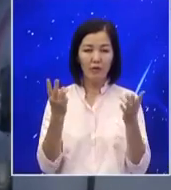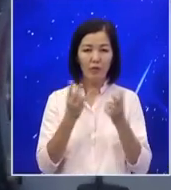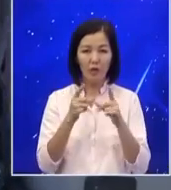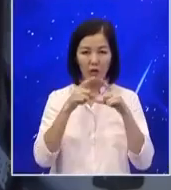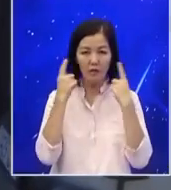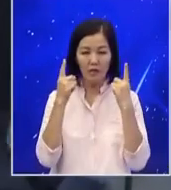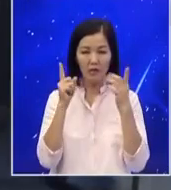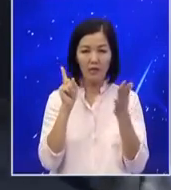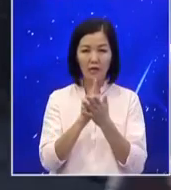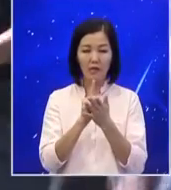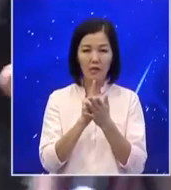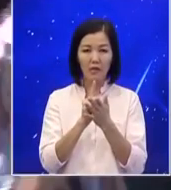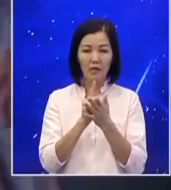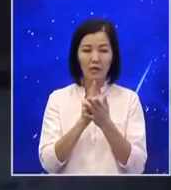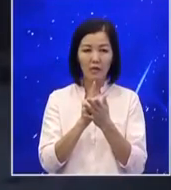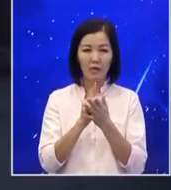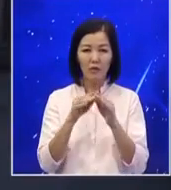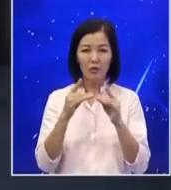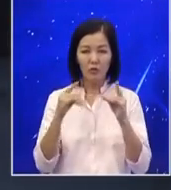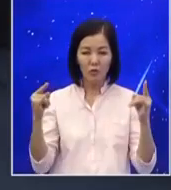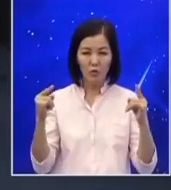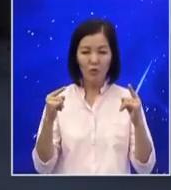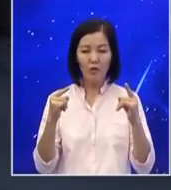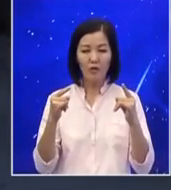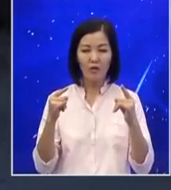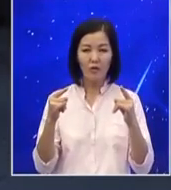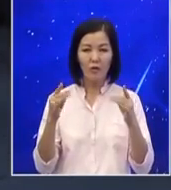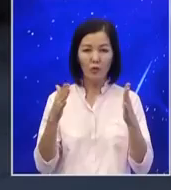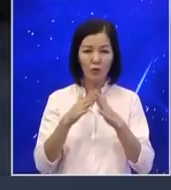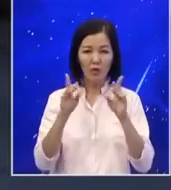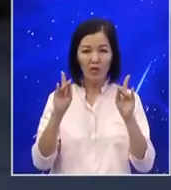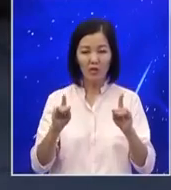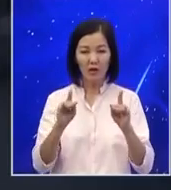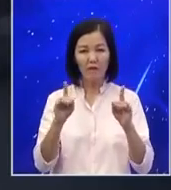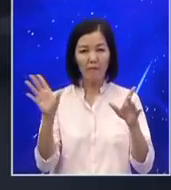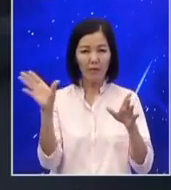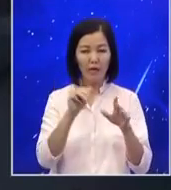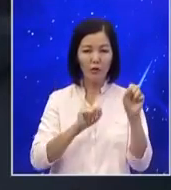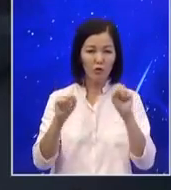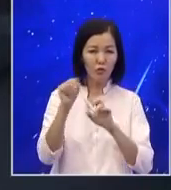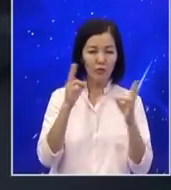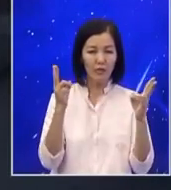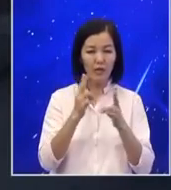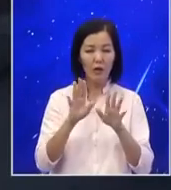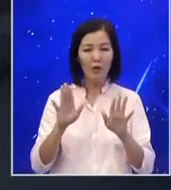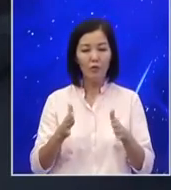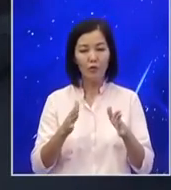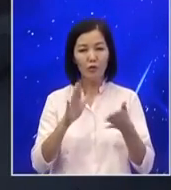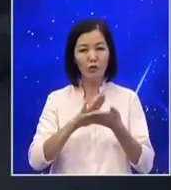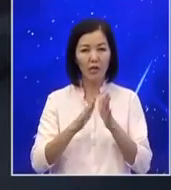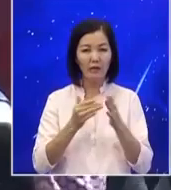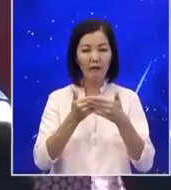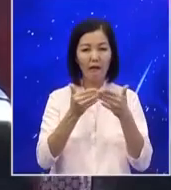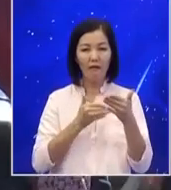отырып, жиһаздардың, үстелдердің беттерін тазалаңыз және дезинфекциялаңыз. Төтенше жағдай қызметкерлері алдын алу